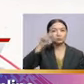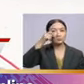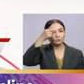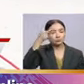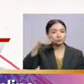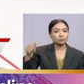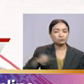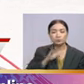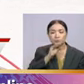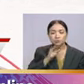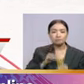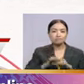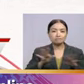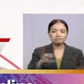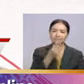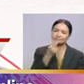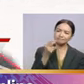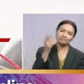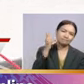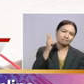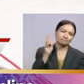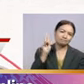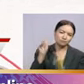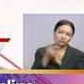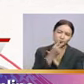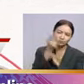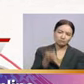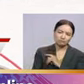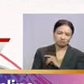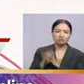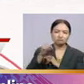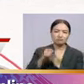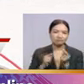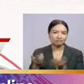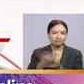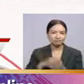ตามข่าวมองแล้วน่าจะเป็นดีลลับจริงค่ะเพราะขนาดหัวหน้าพรรคยังไม่รู้เรื่องเลย